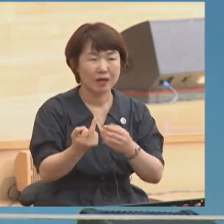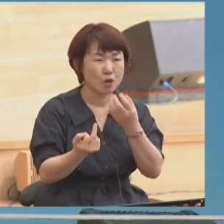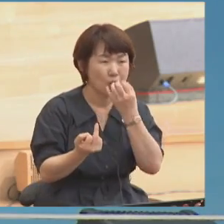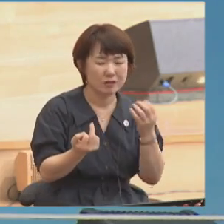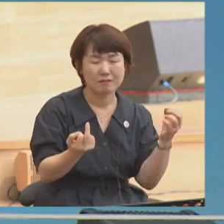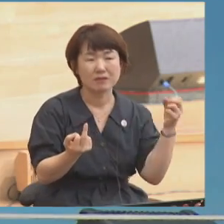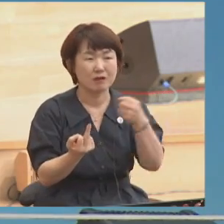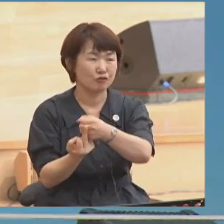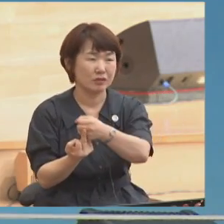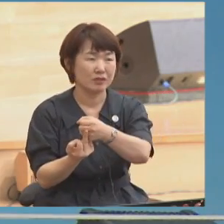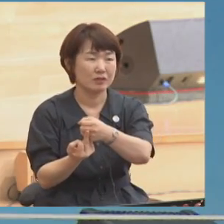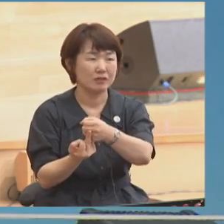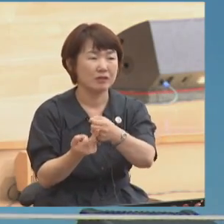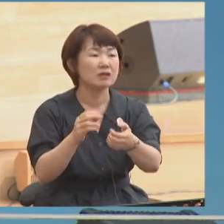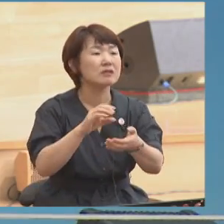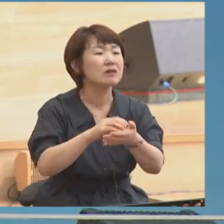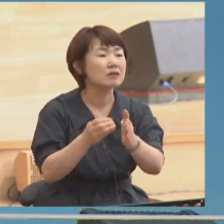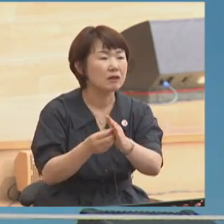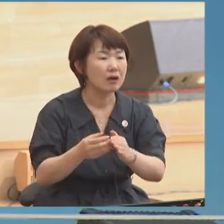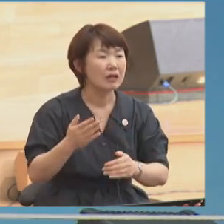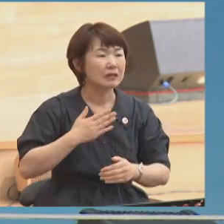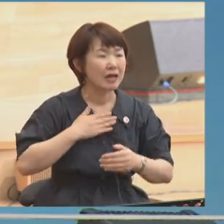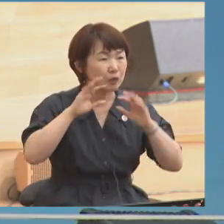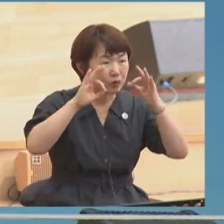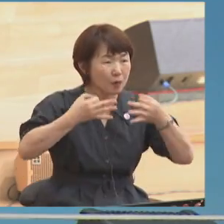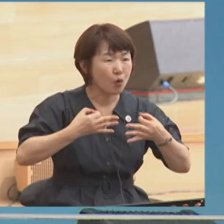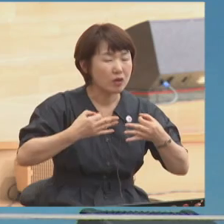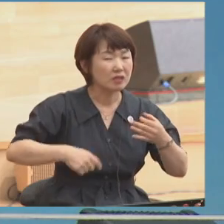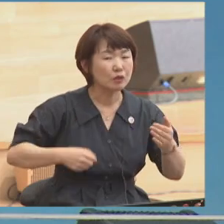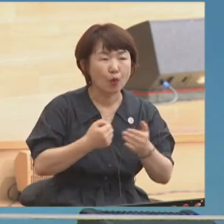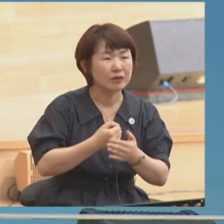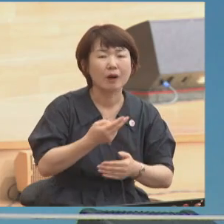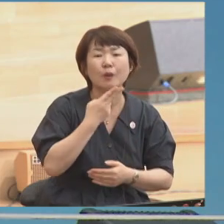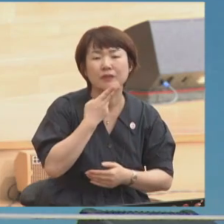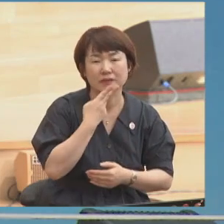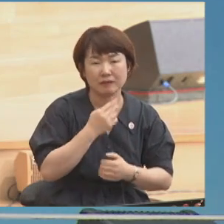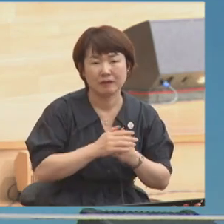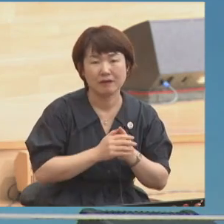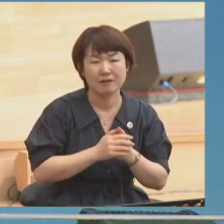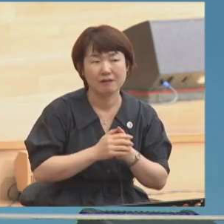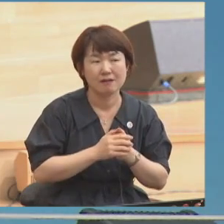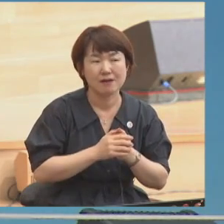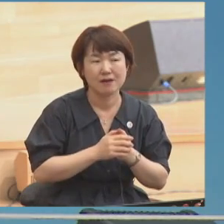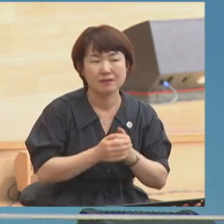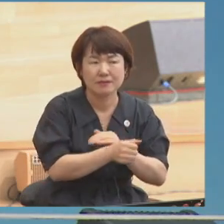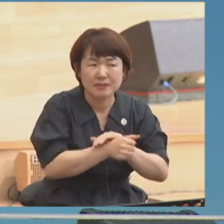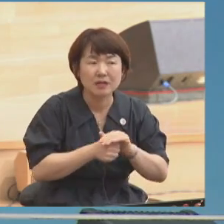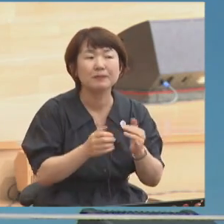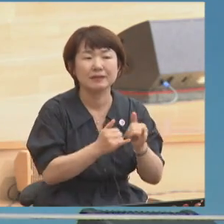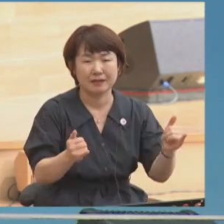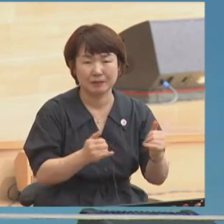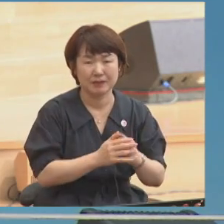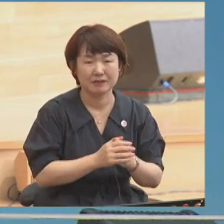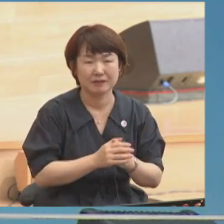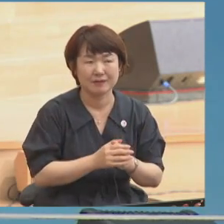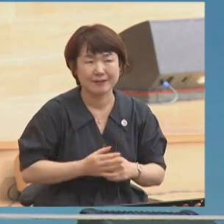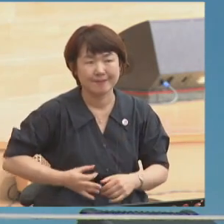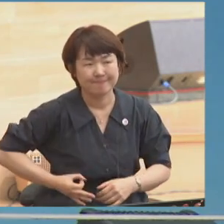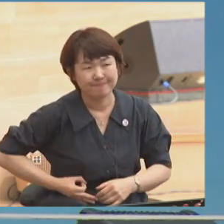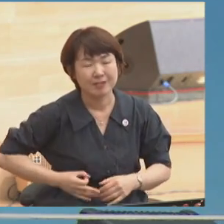지경전. 자신을 돌아볼 수 있는 그런 용기가 없었던 거예요. 비겁한 사람인 거죠.